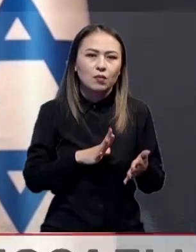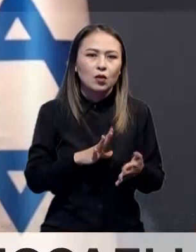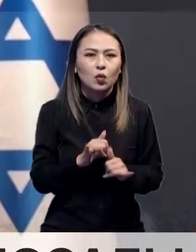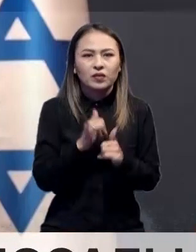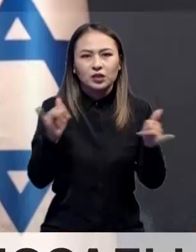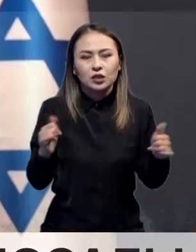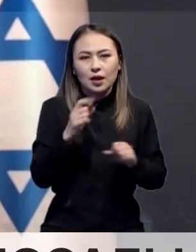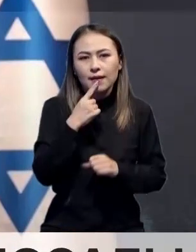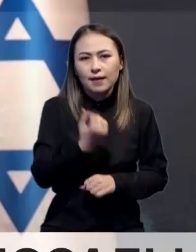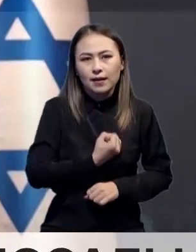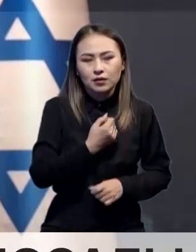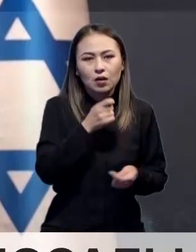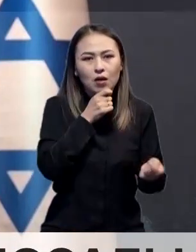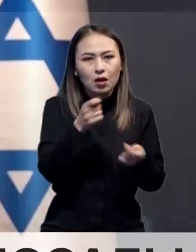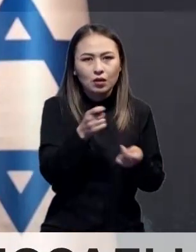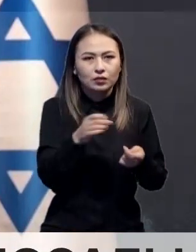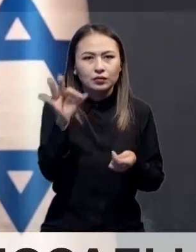артты.